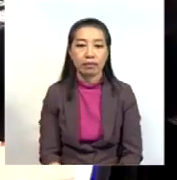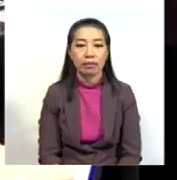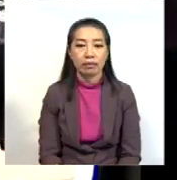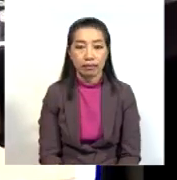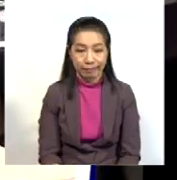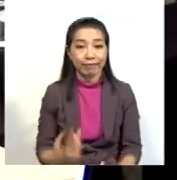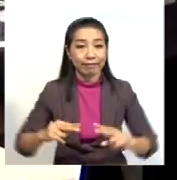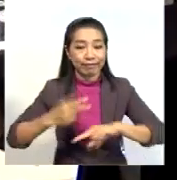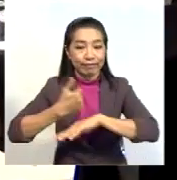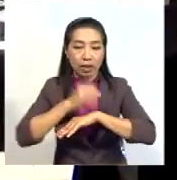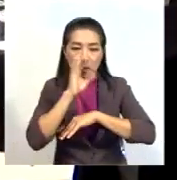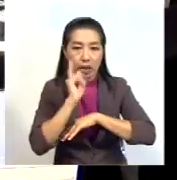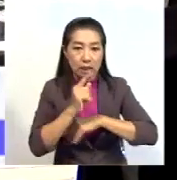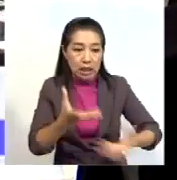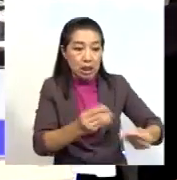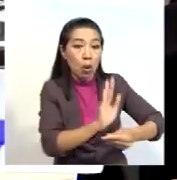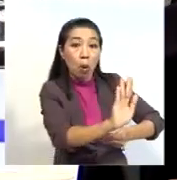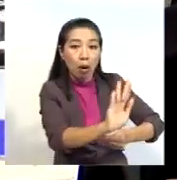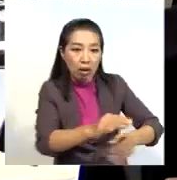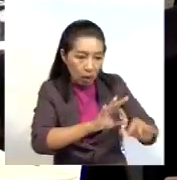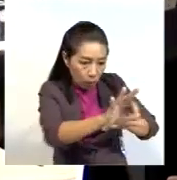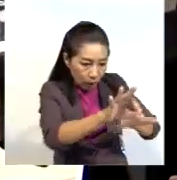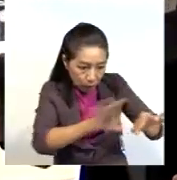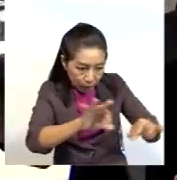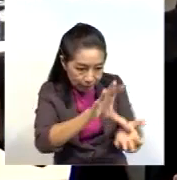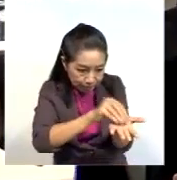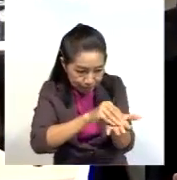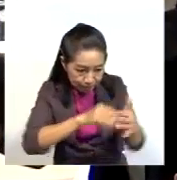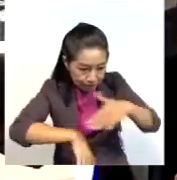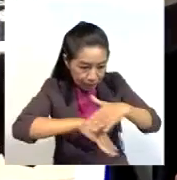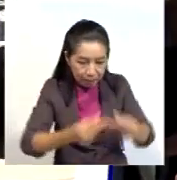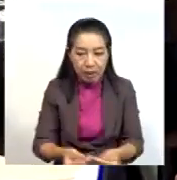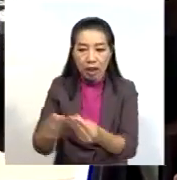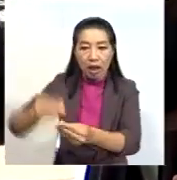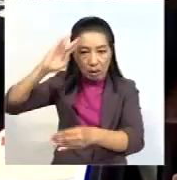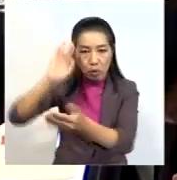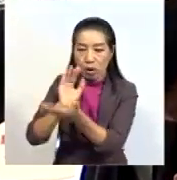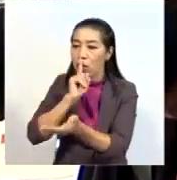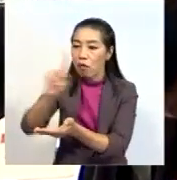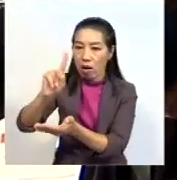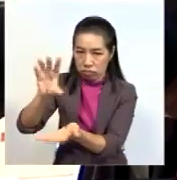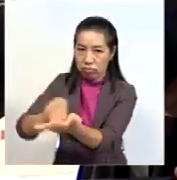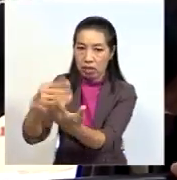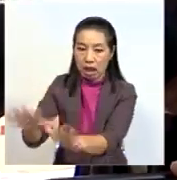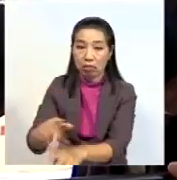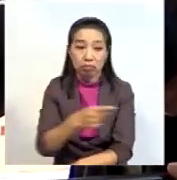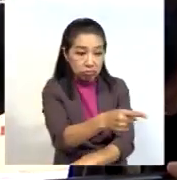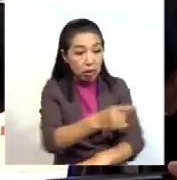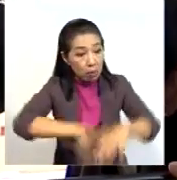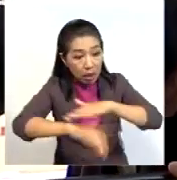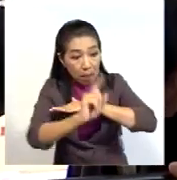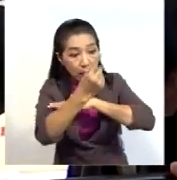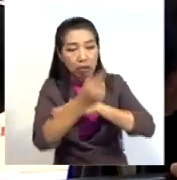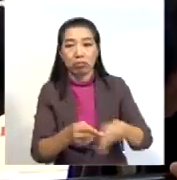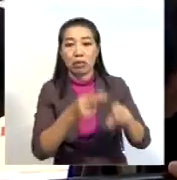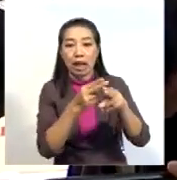ก็เราวัดเรียบร้อยแล้วเราก็ส่งข้อเอกสารแล้วก็ดำเนินการแจ้งความไปเรียบร้อยแล้วนะครับถ้าหากว่าจะมีหลักฐานอะไรใหม่ก็เป็นเ